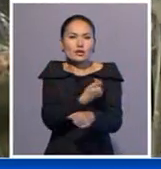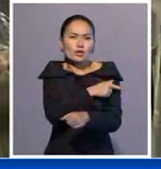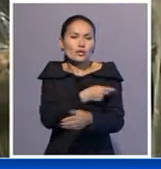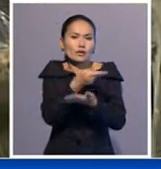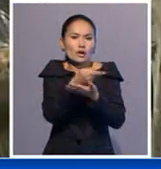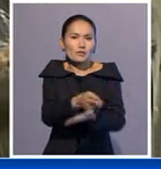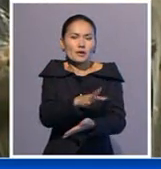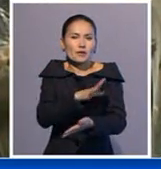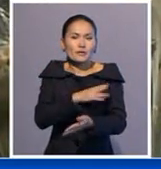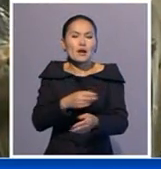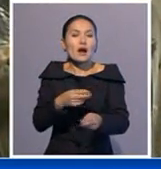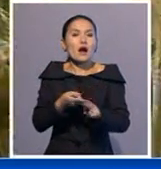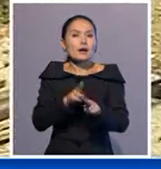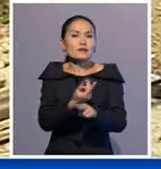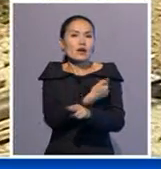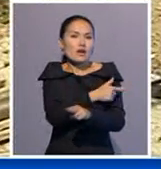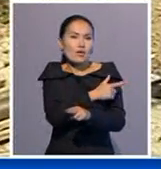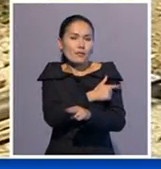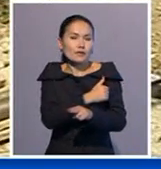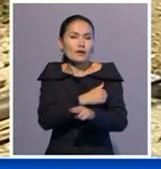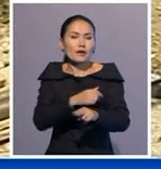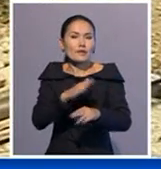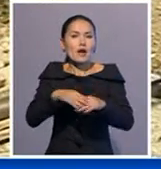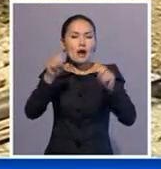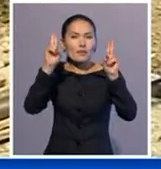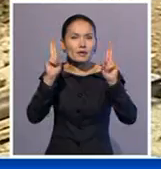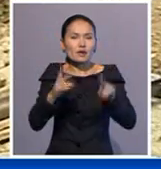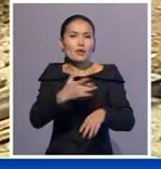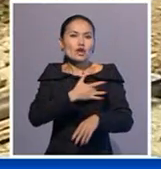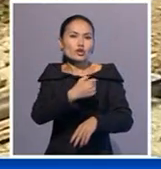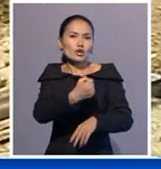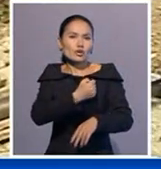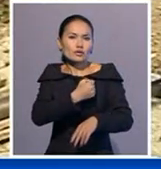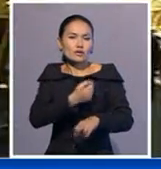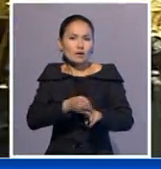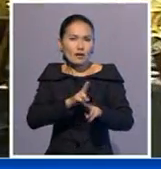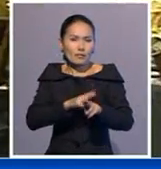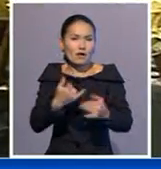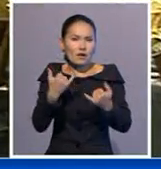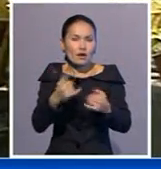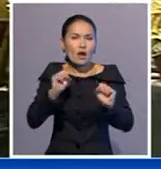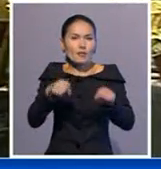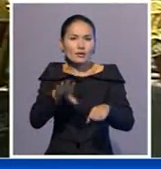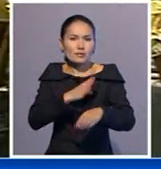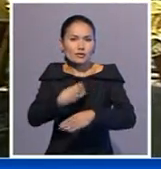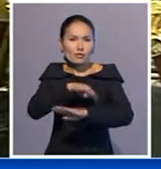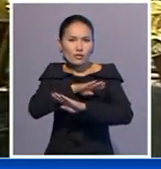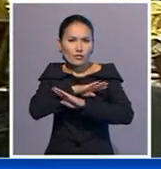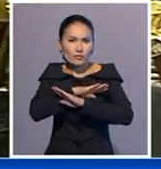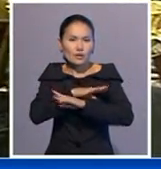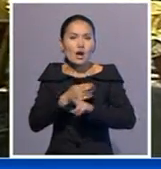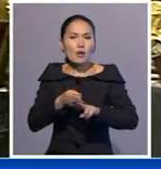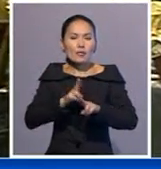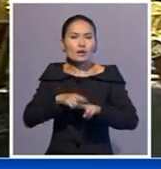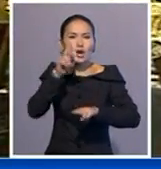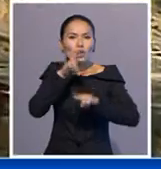Қалалық денсаулық сақтау департаменті мамандарының мәлімдеуінше, тек жүрегі ғана соғып тұрған машинистке биологиялық өлім деген диагноз қойылған. Бұл құрылыс